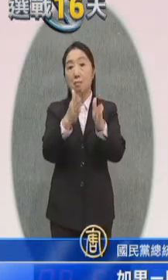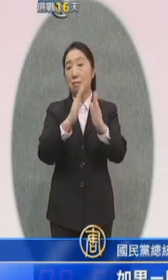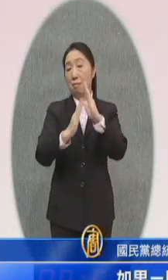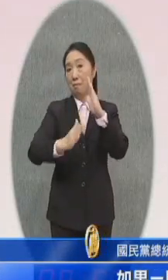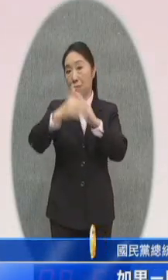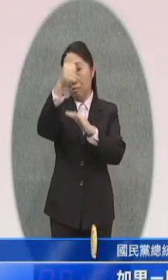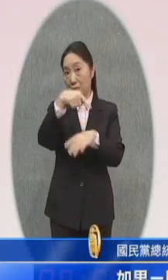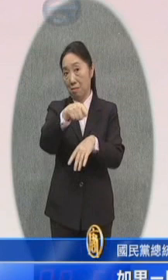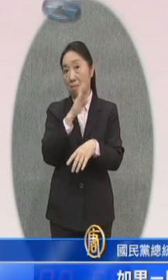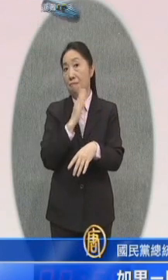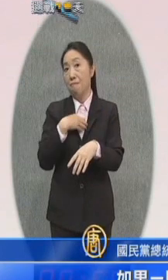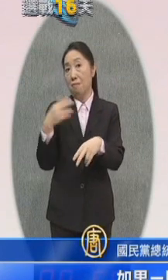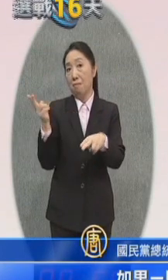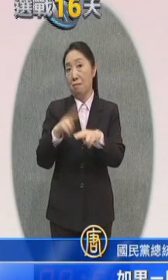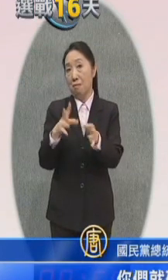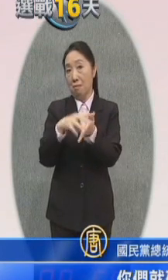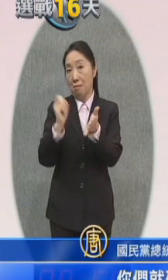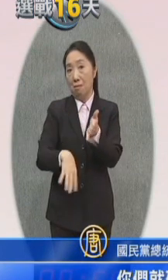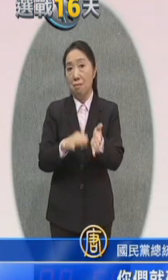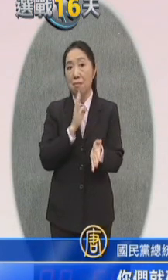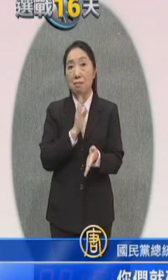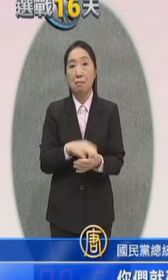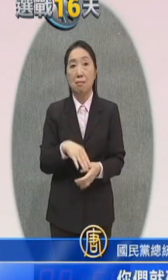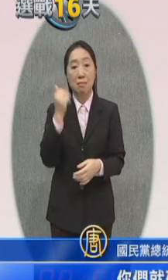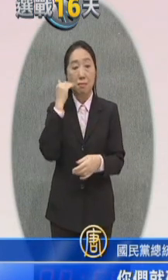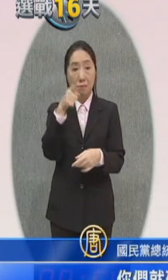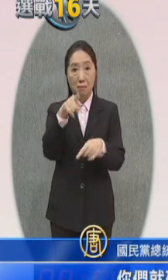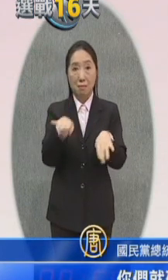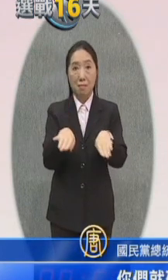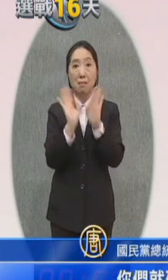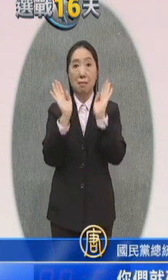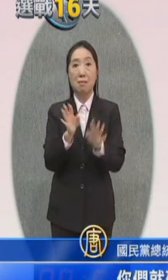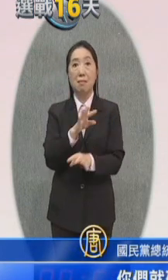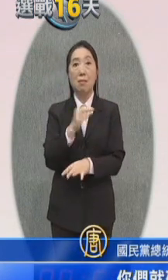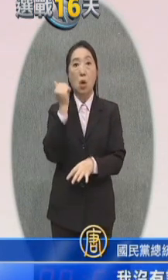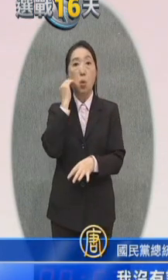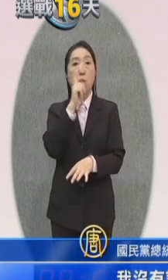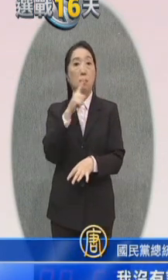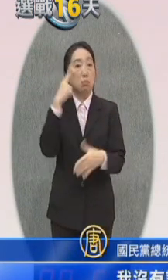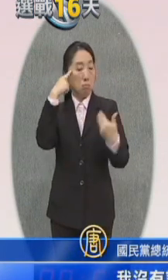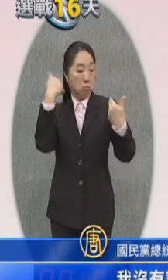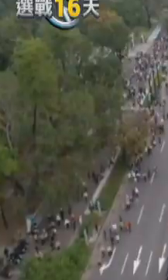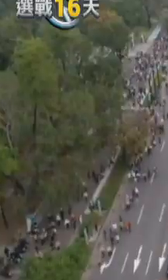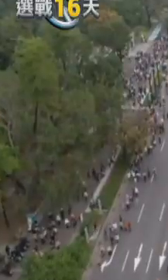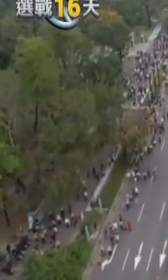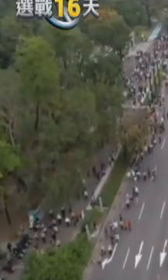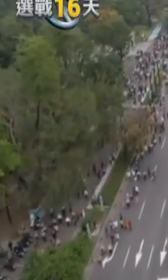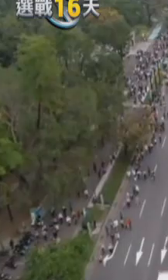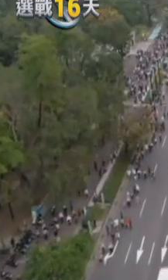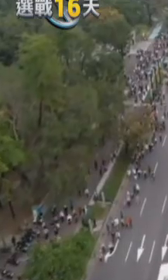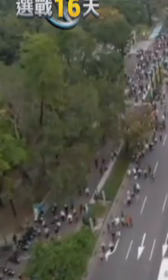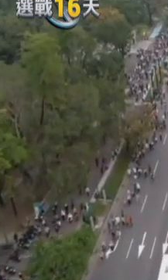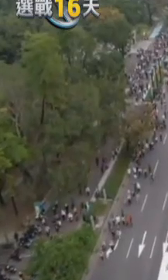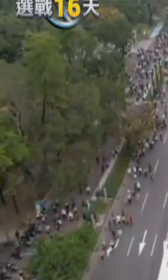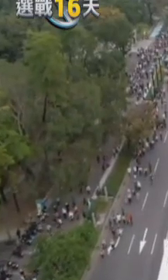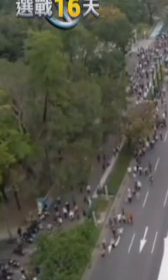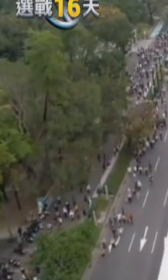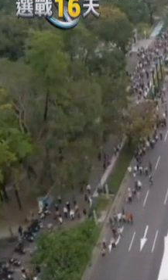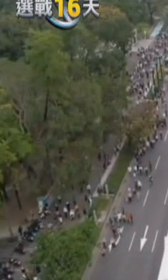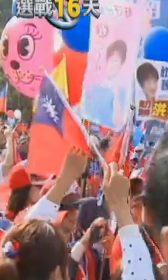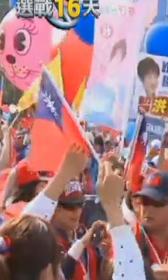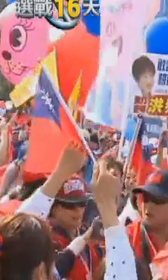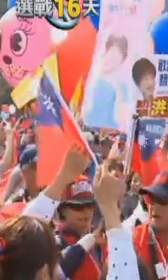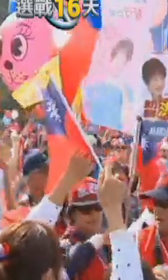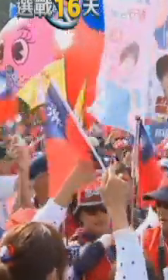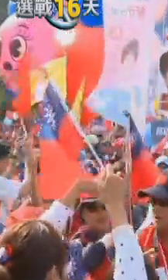如果一开始你们就确定是反韩大游行，我没有话说。 根据绿党民调，上周挺